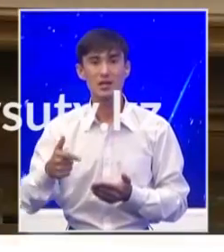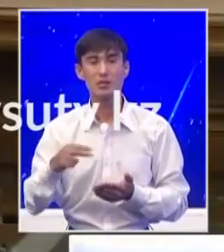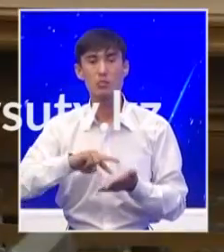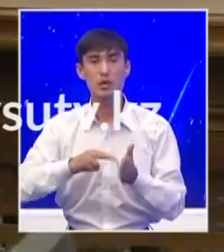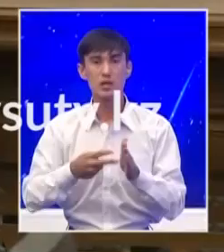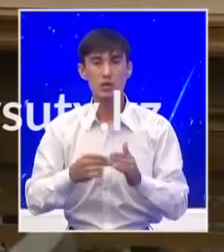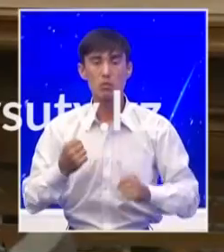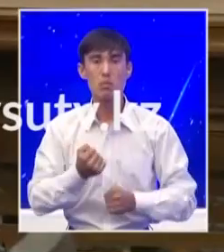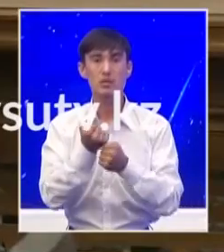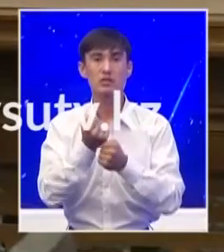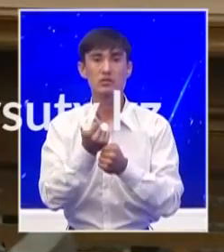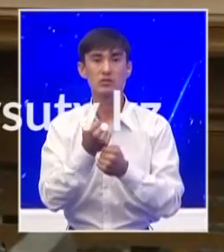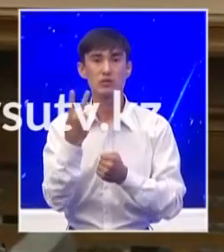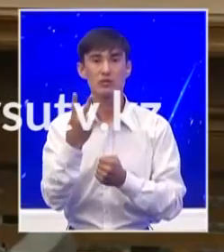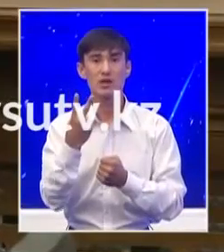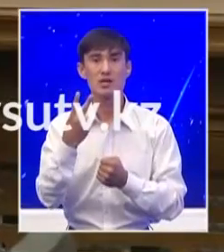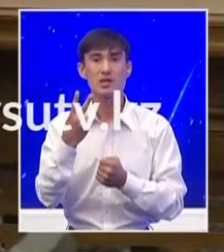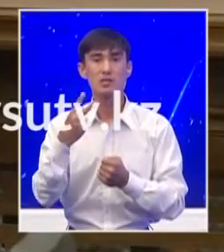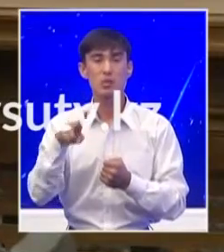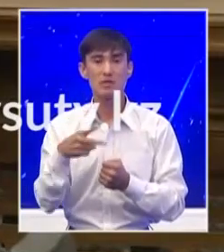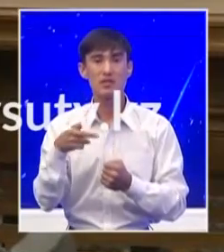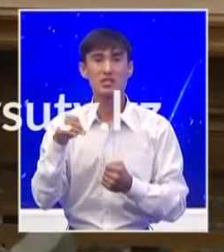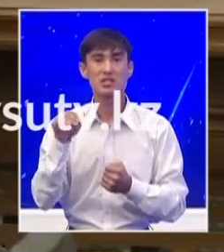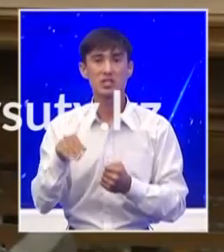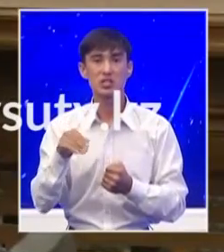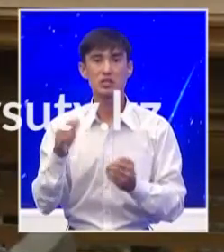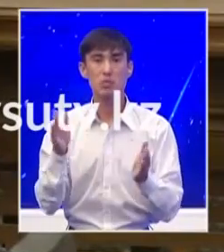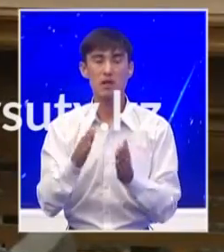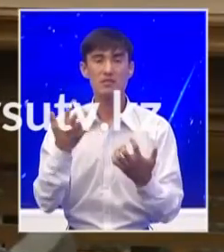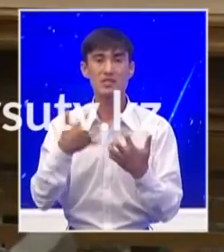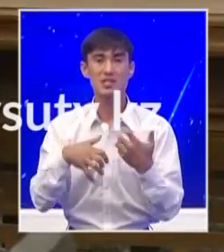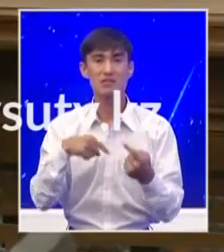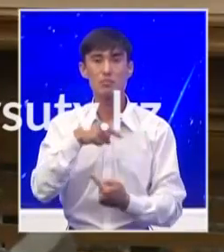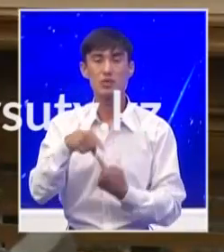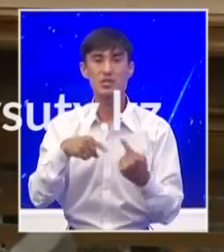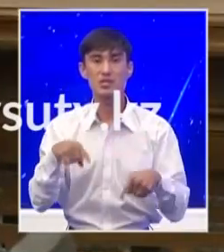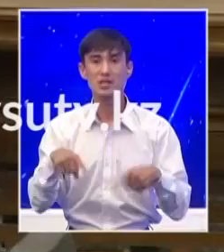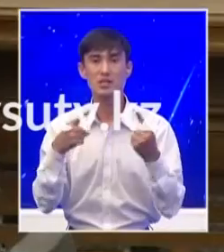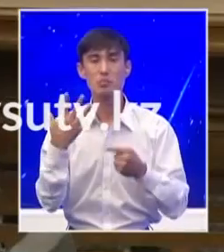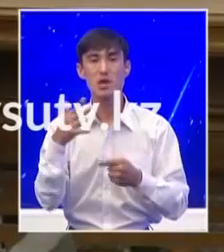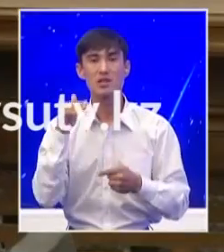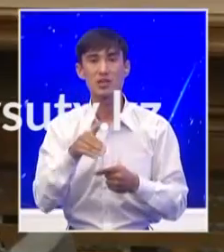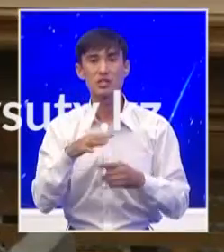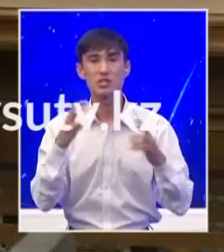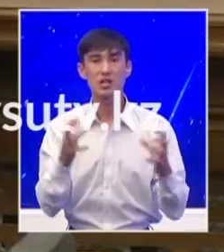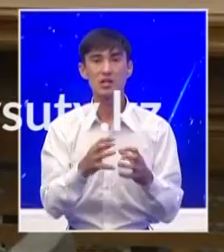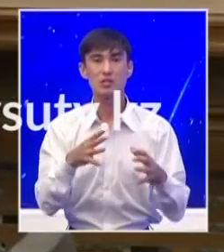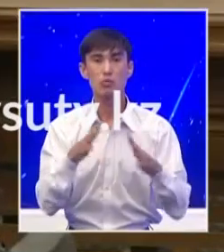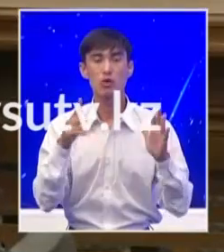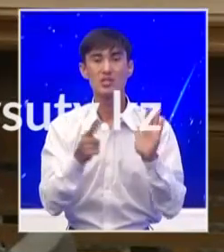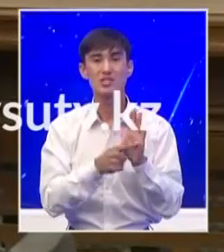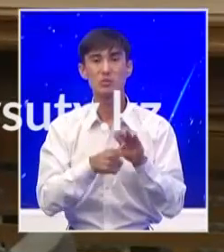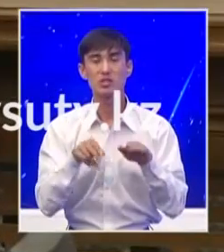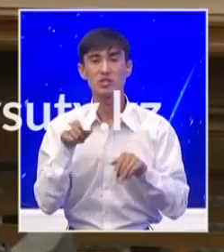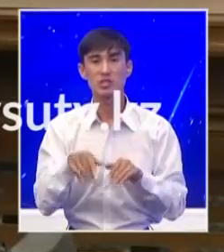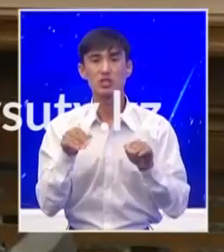планируем оказать поддержку 2500 субъектов малого и среднего бизнеса, создать 5000 и сохранить более 7000 рабочих